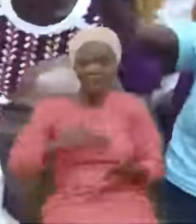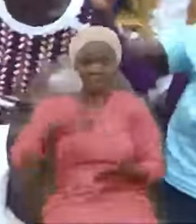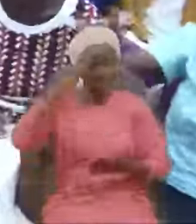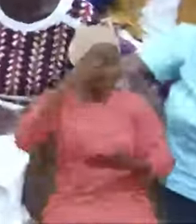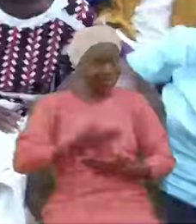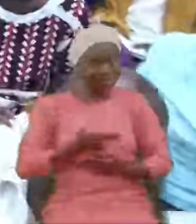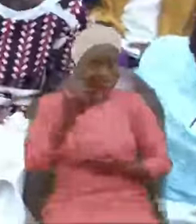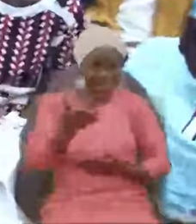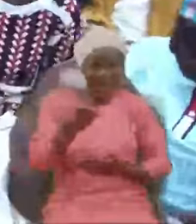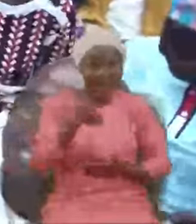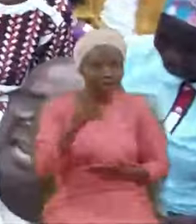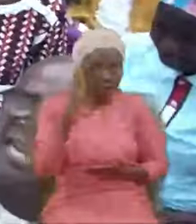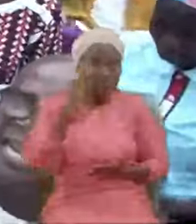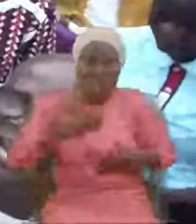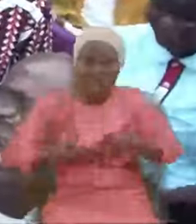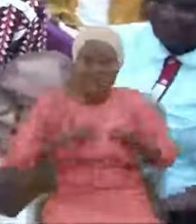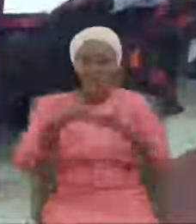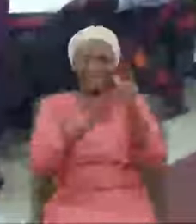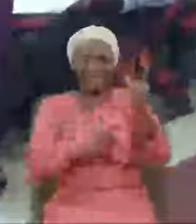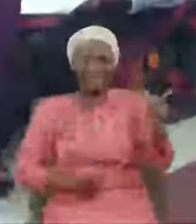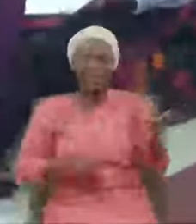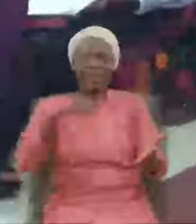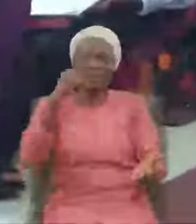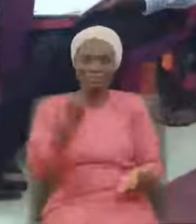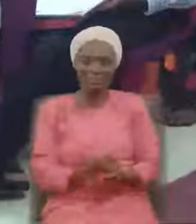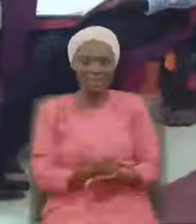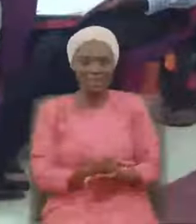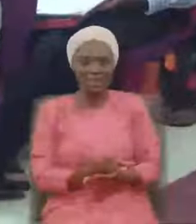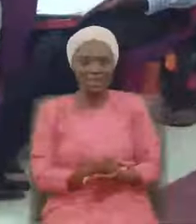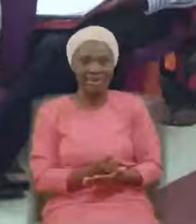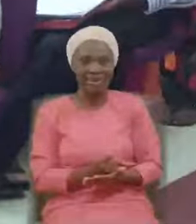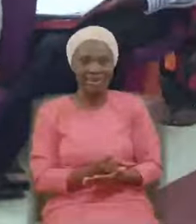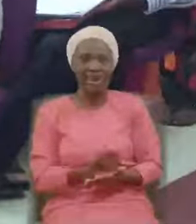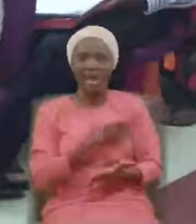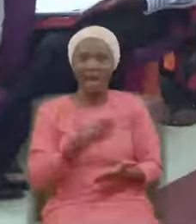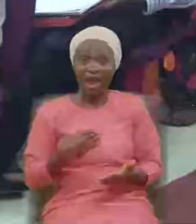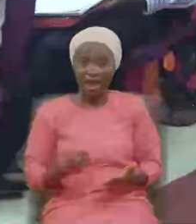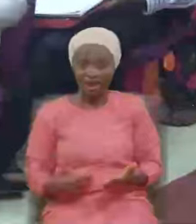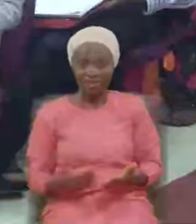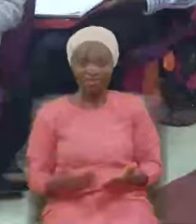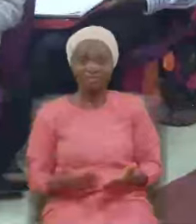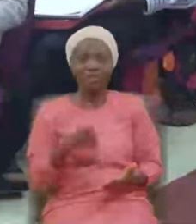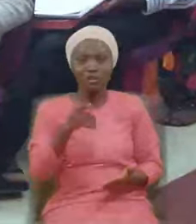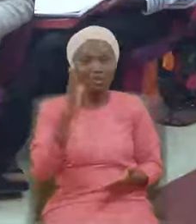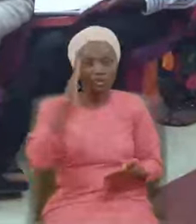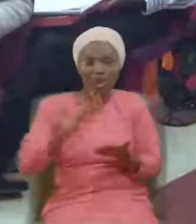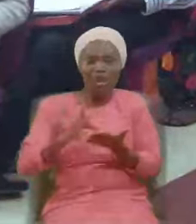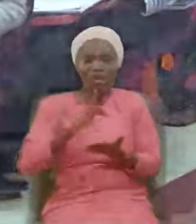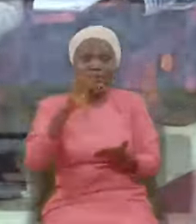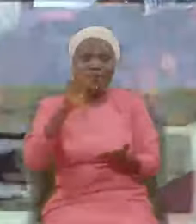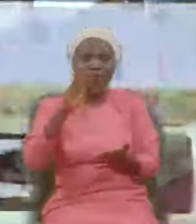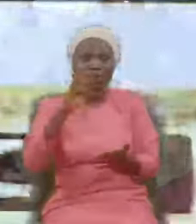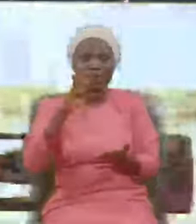Mon fils là-bas ce soir, tu te réjouiras en l'Éternel. Tu mettras ta gloire dans